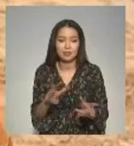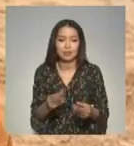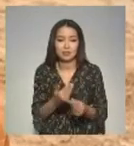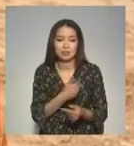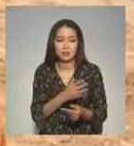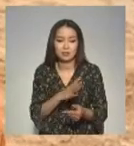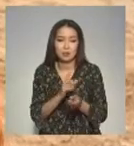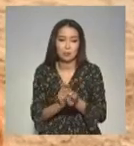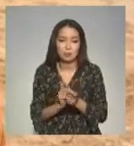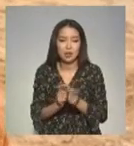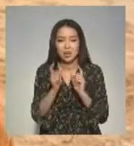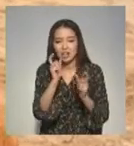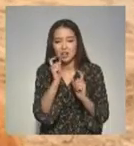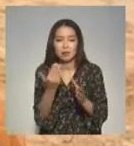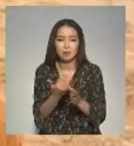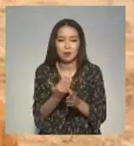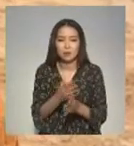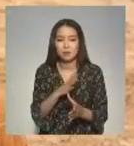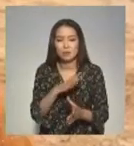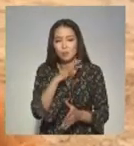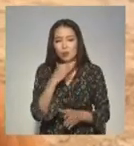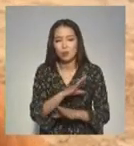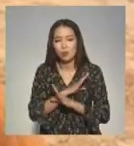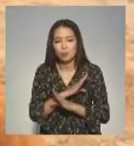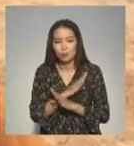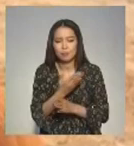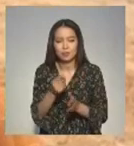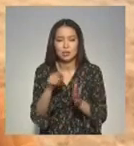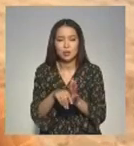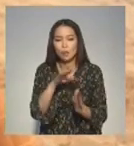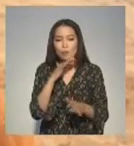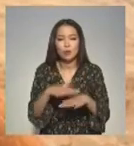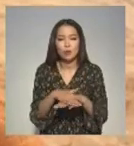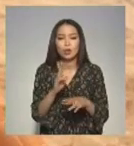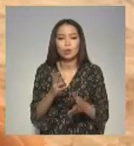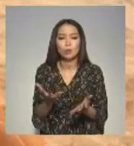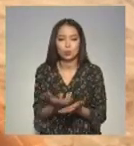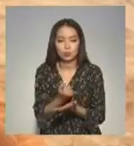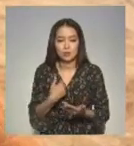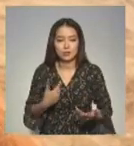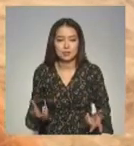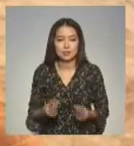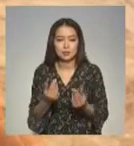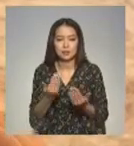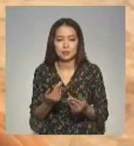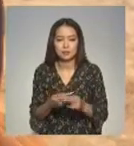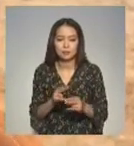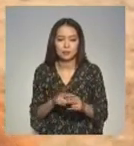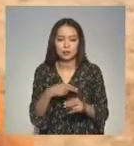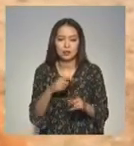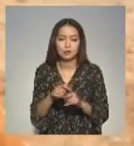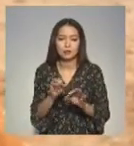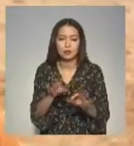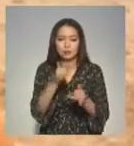свои жизни, кричали и просили о помощи. Многие погибли. Я оказался среди немногих, кому удалось спастись. Это зрелище не описать словами.